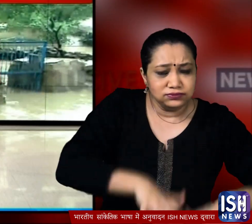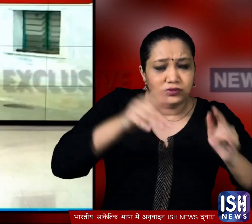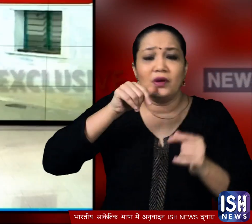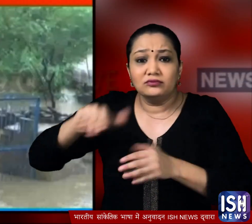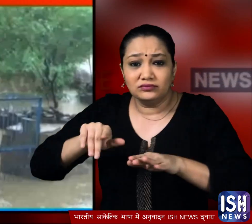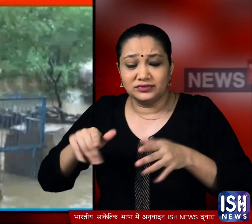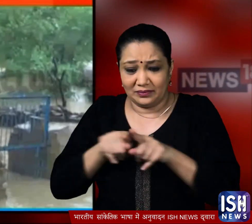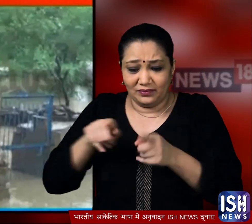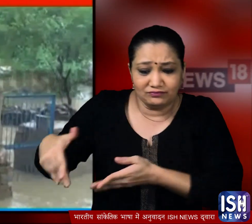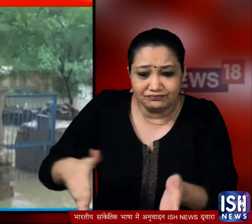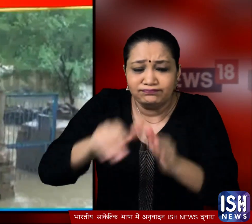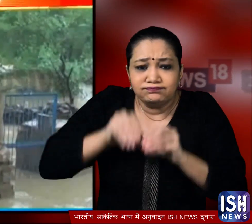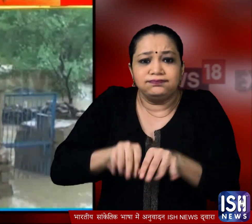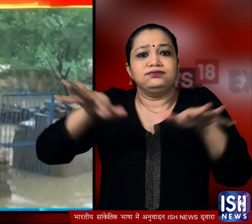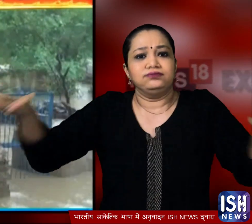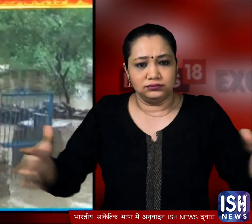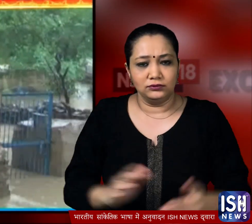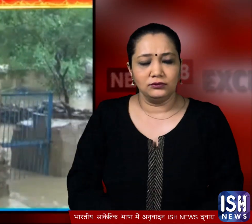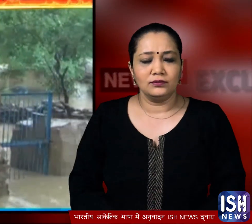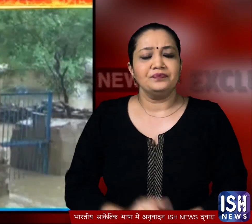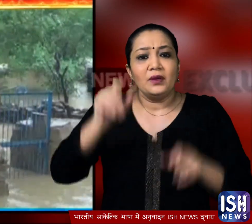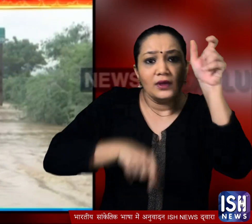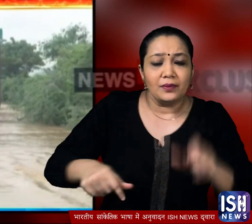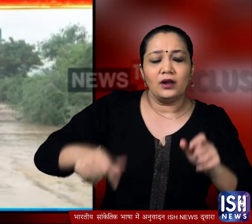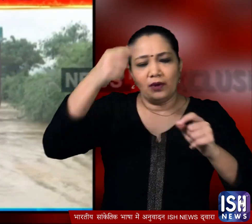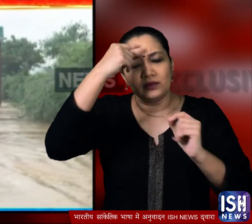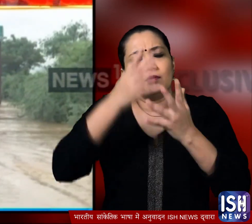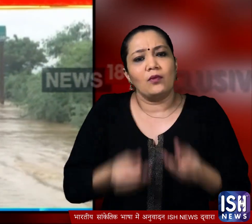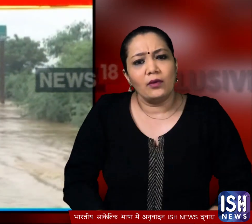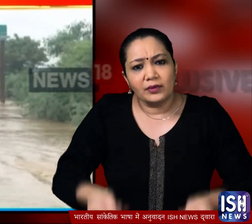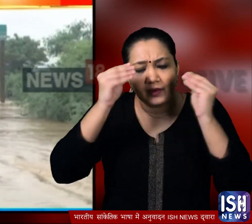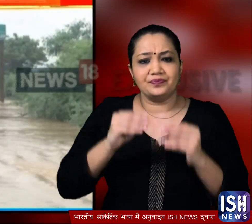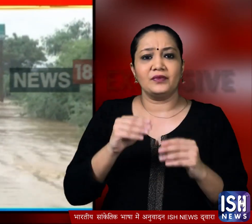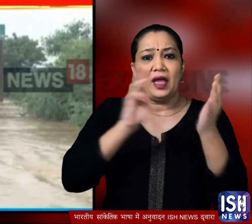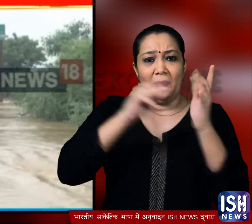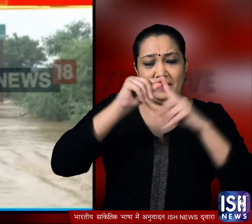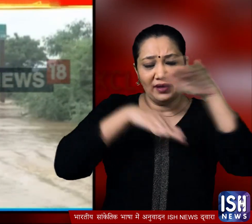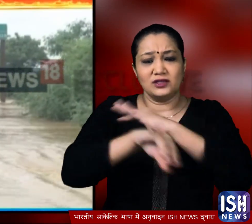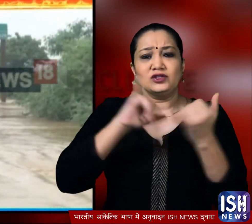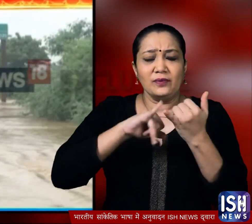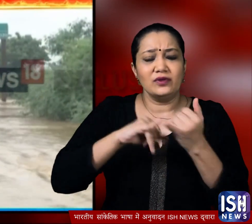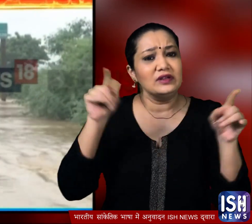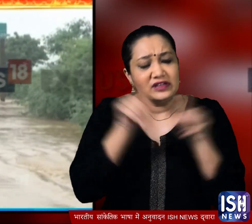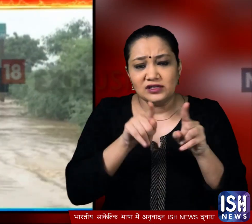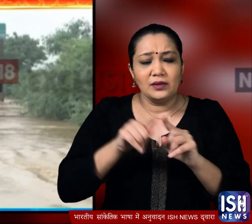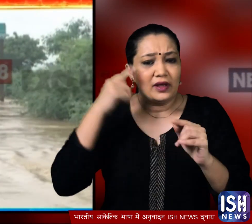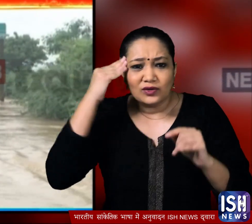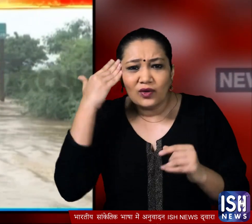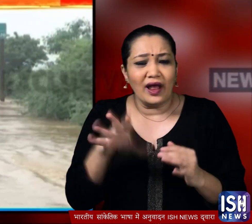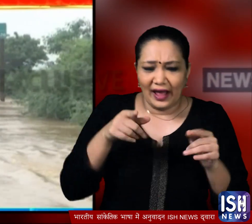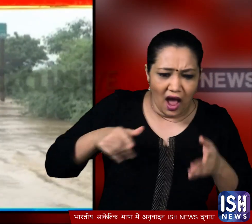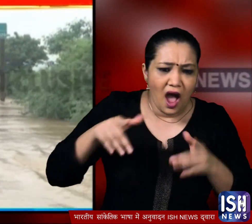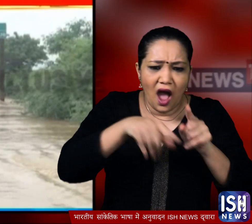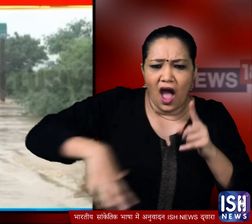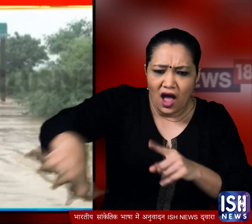गई, जिससे लोगों की परेशानी बढ़ गई। मध्य प्रदेश के श्योपुर से जो तस्वीरें सामने आई उनमें यह पता लगाना मुश्किल हो गया